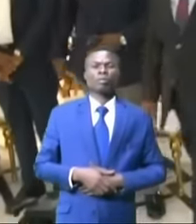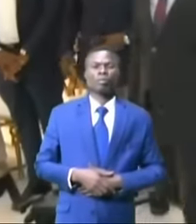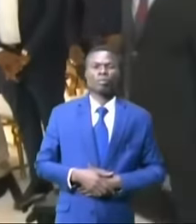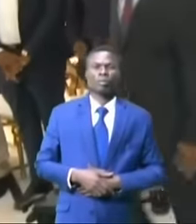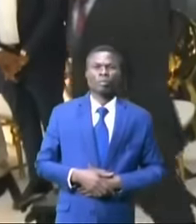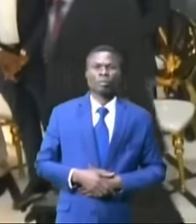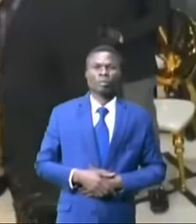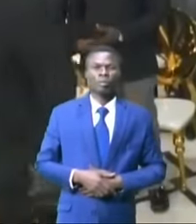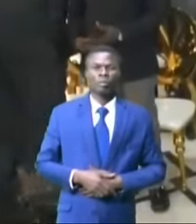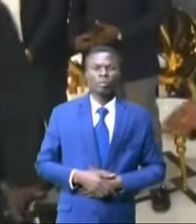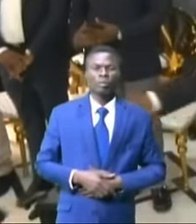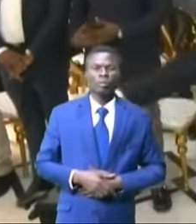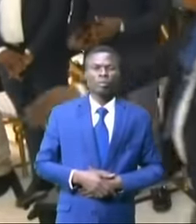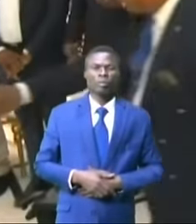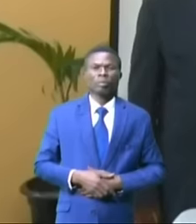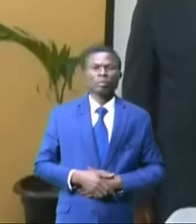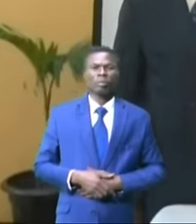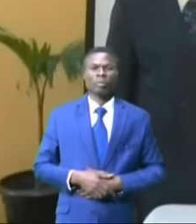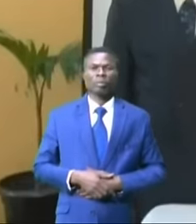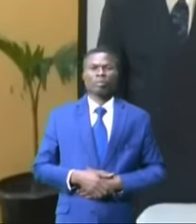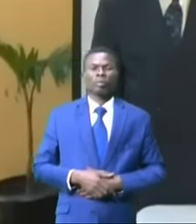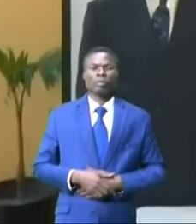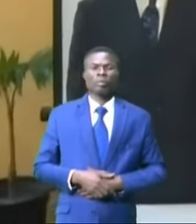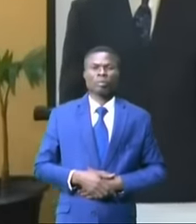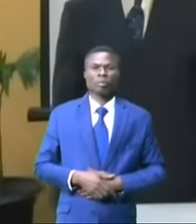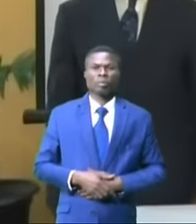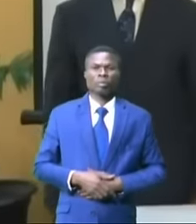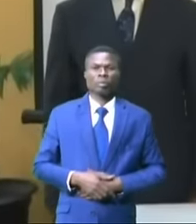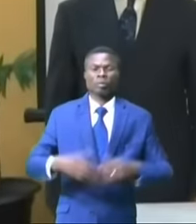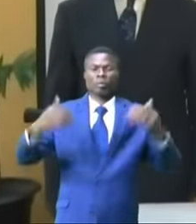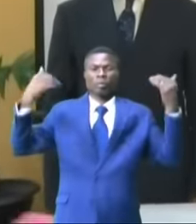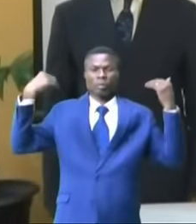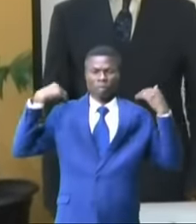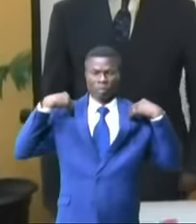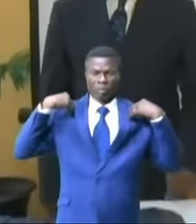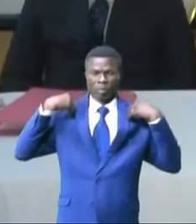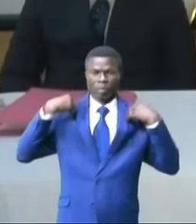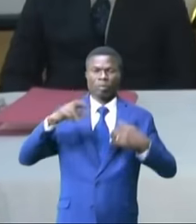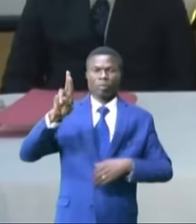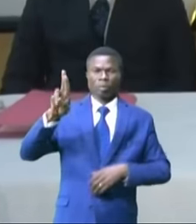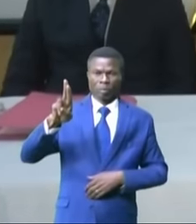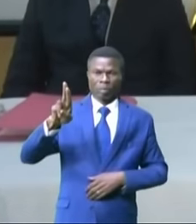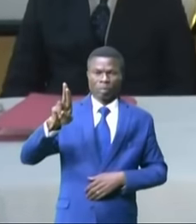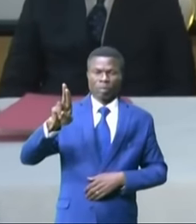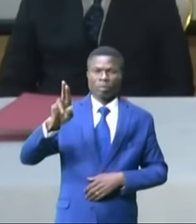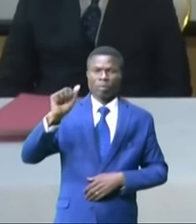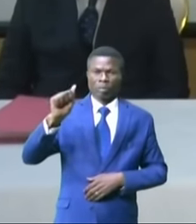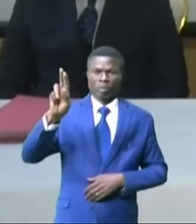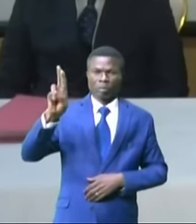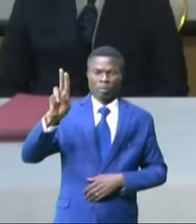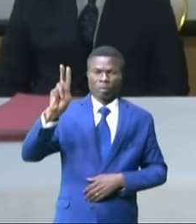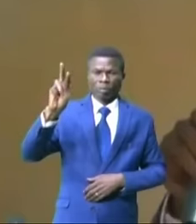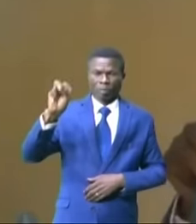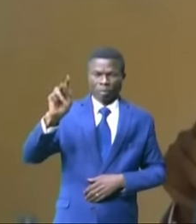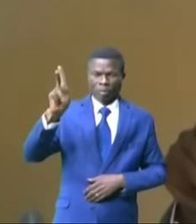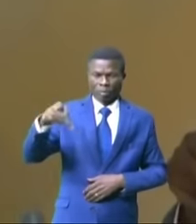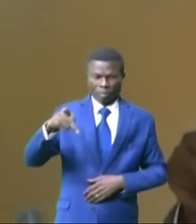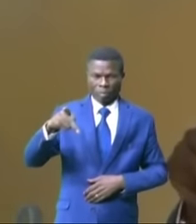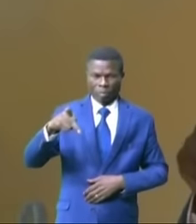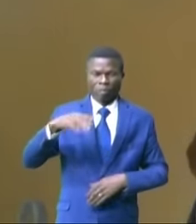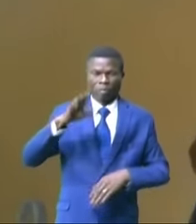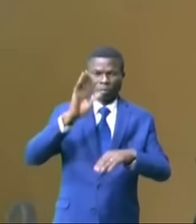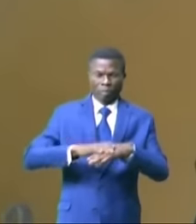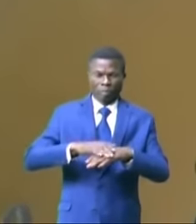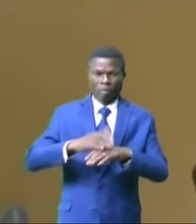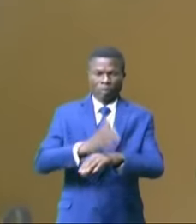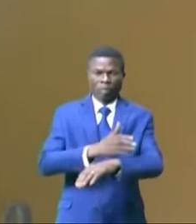Avec sa devise « Transparence, équité, probité », l'autorité des régulations des marchés publics ARMP vient de franchir un pas de